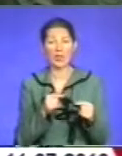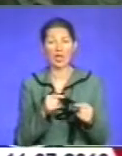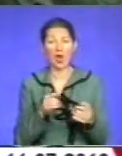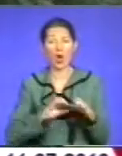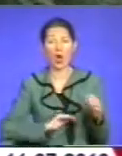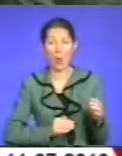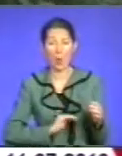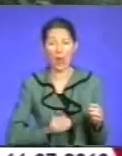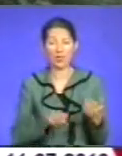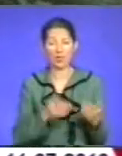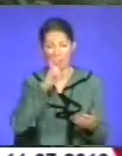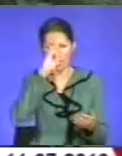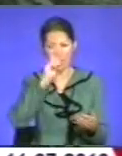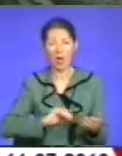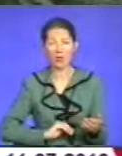гарантії придбали